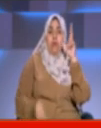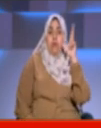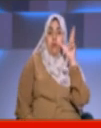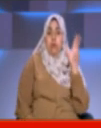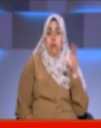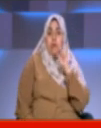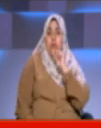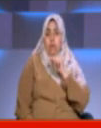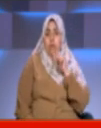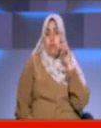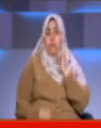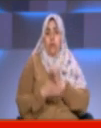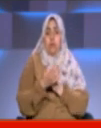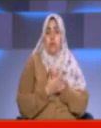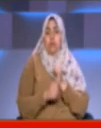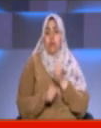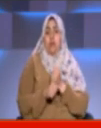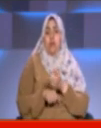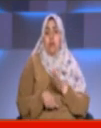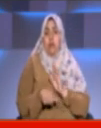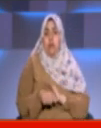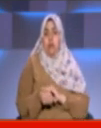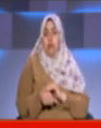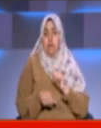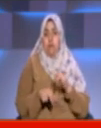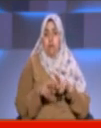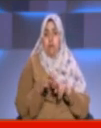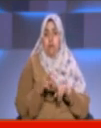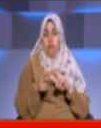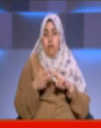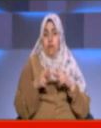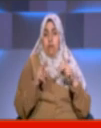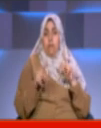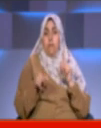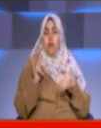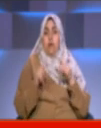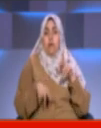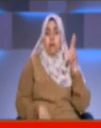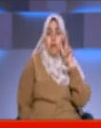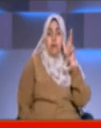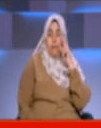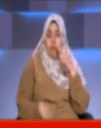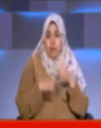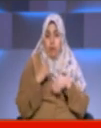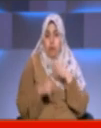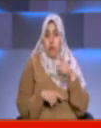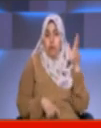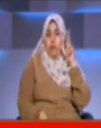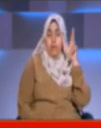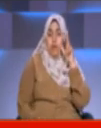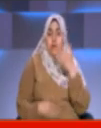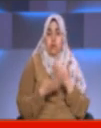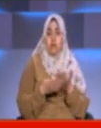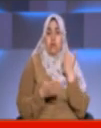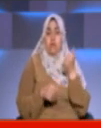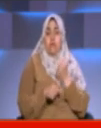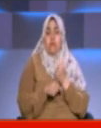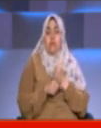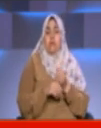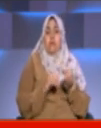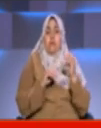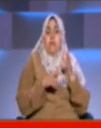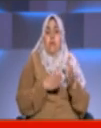المدرسة بتقوم على يعني فبركة بعض الأخبار، تكرار أخبار سابقة وضعها في سياق